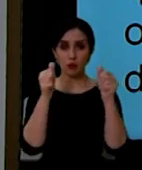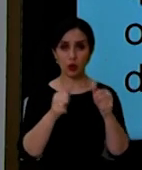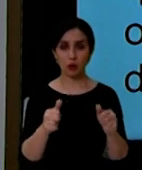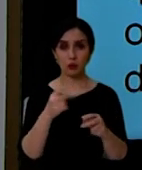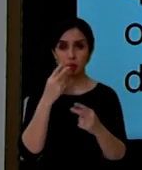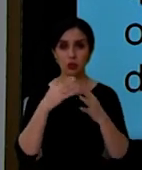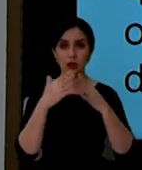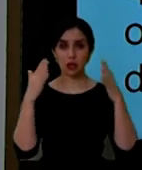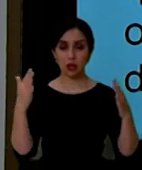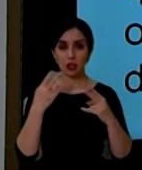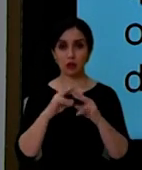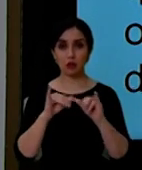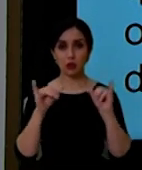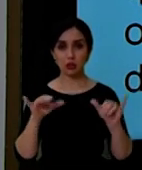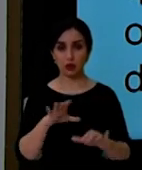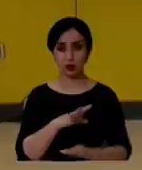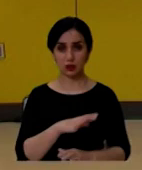kəng rüvajləngən.